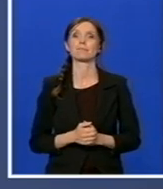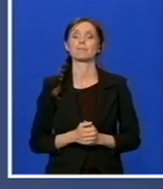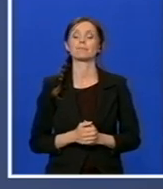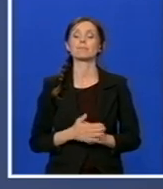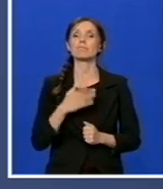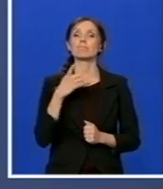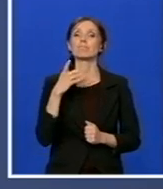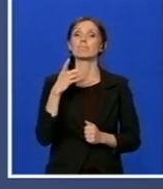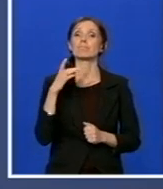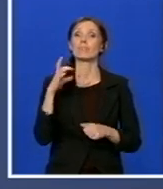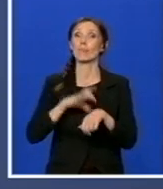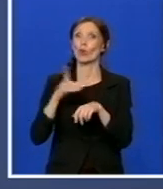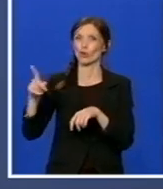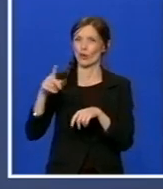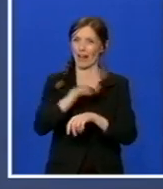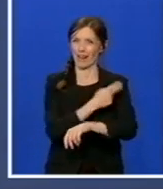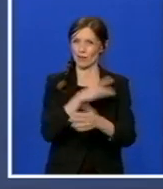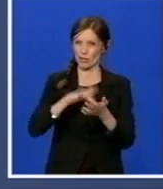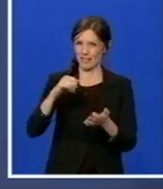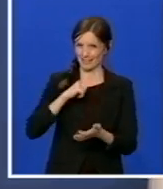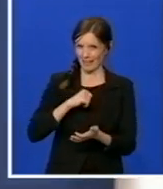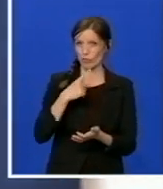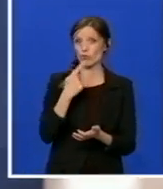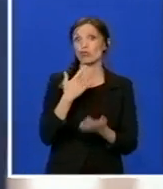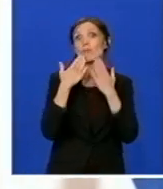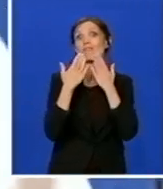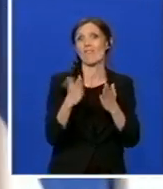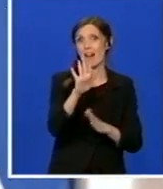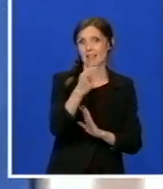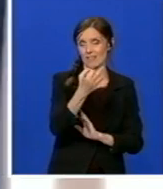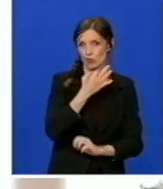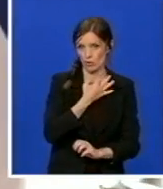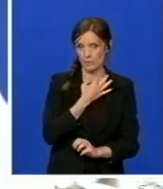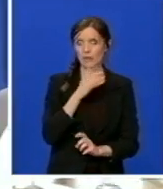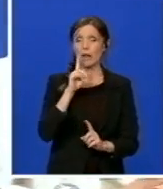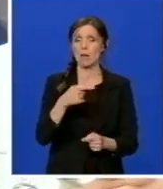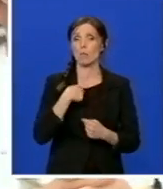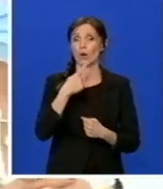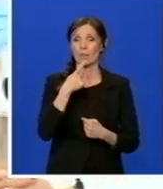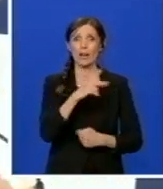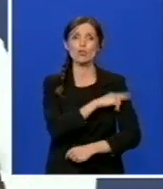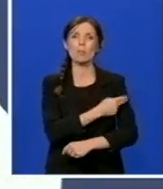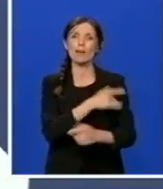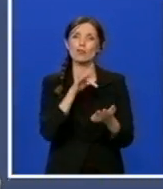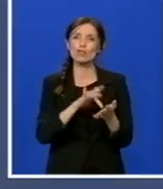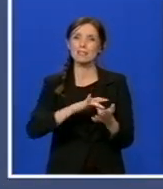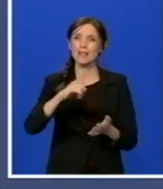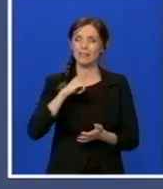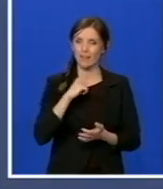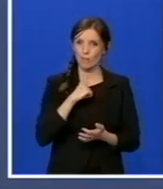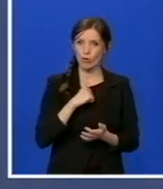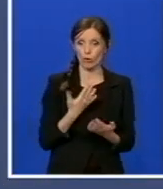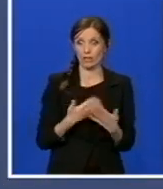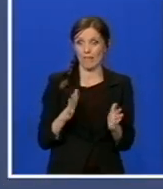pitanju i moram priznati da je Klinički centar Vojvodine već dobio informaciju